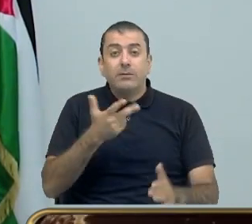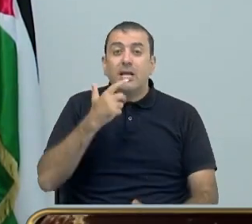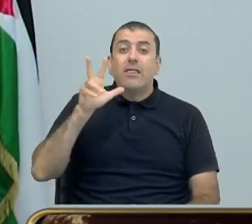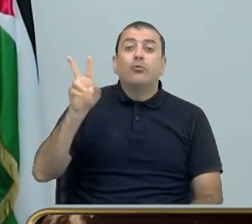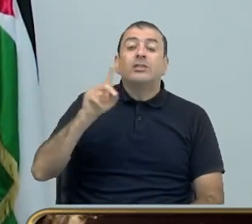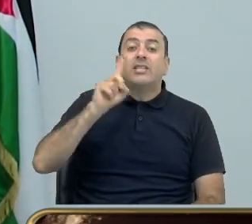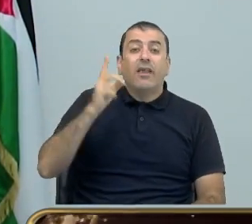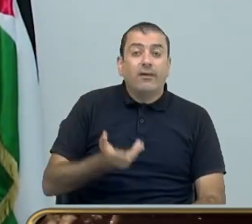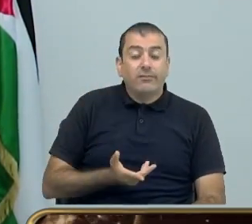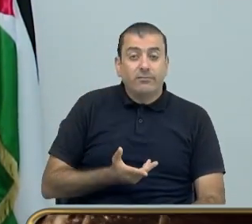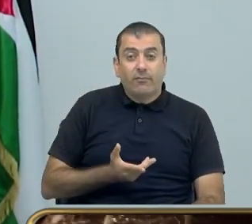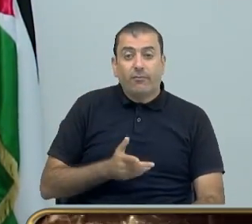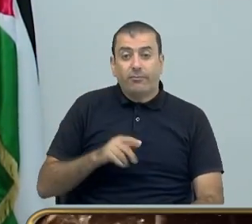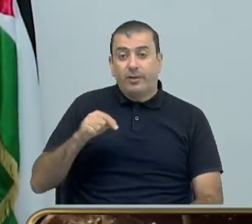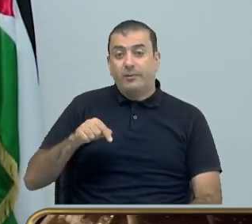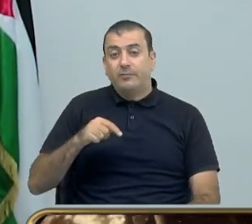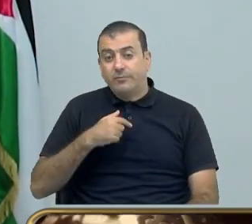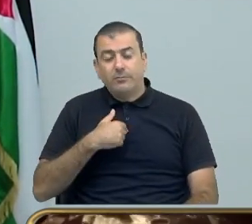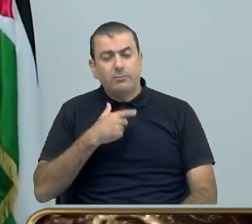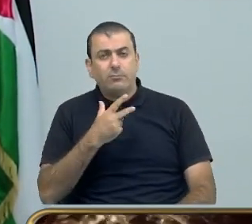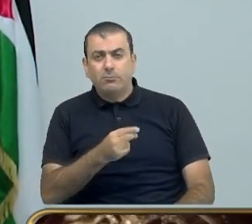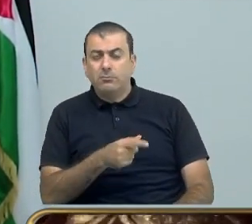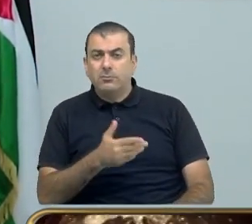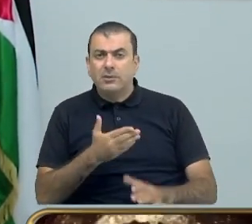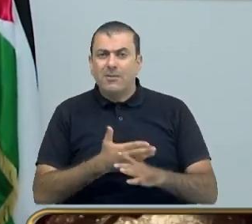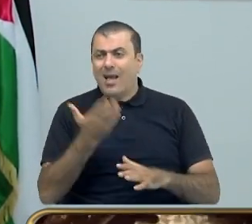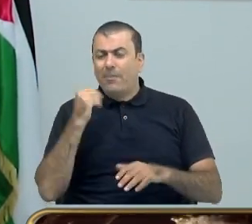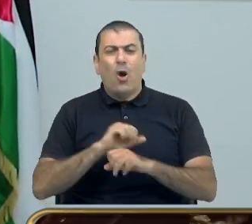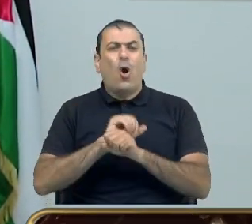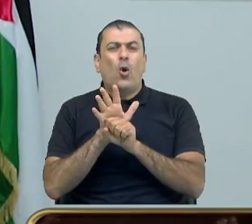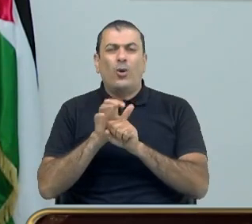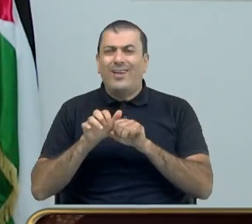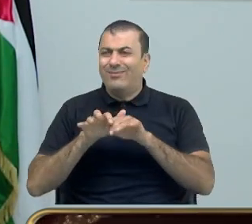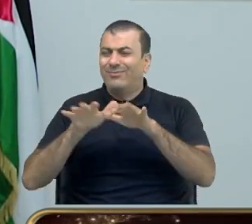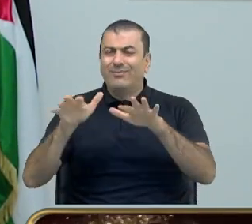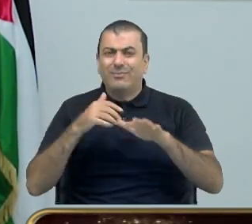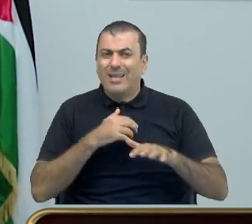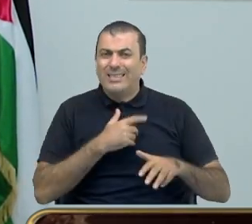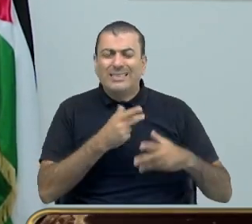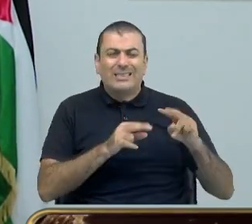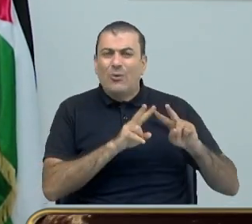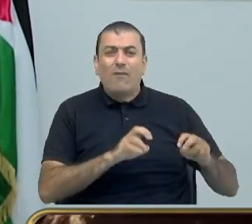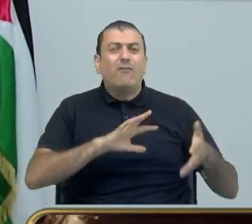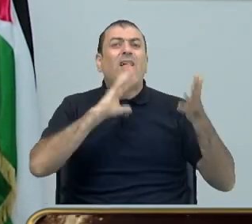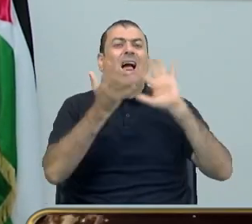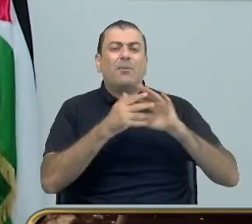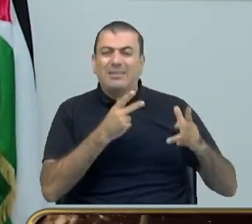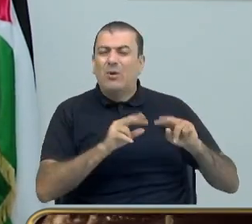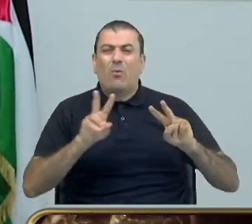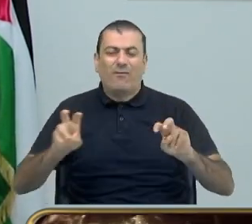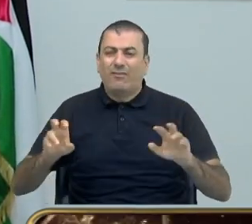لانخفاض معدل التغطيه ببرنامج تطعيم الوطني بسبب الجائحه وما رافقها من اغلاقات ليس فقط في الاردن بل في جميع دول